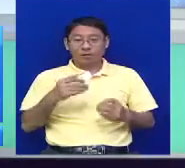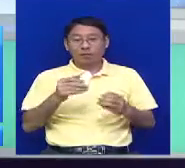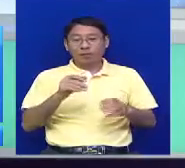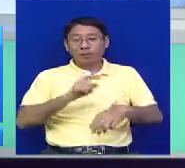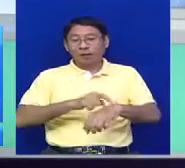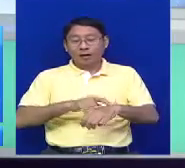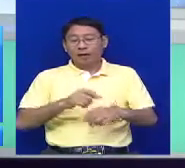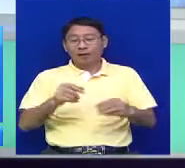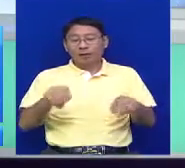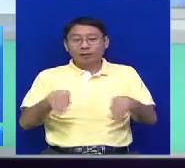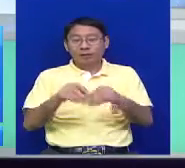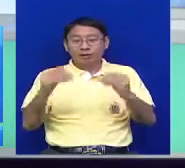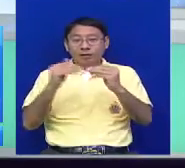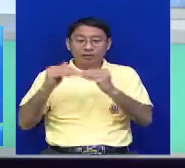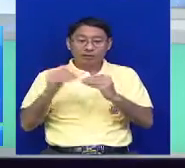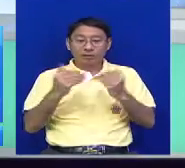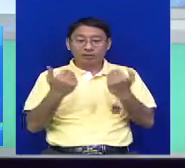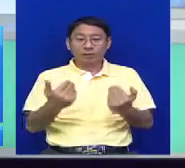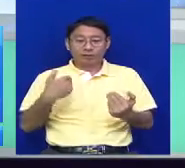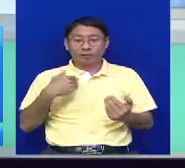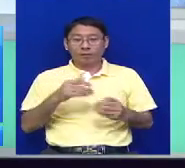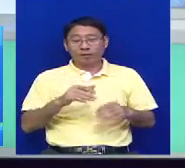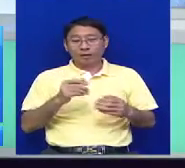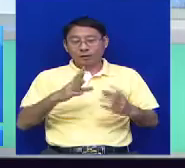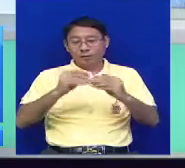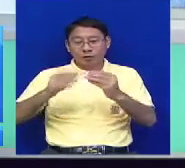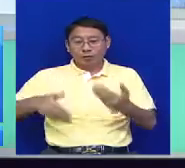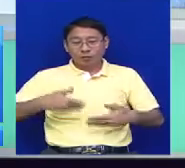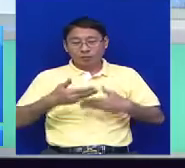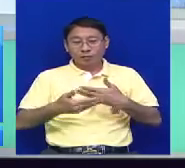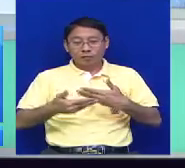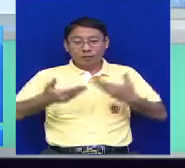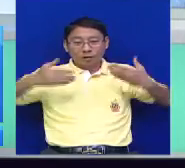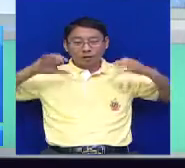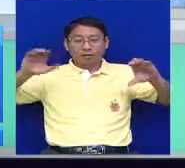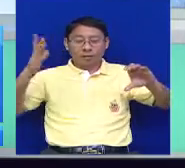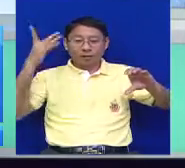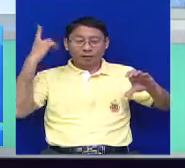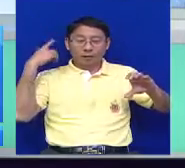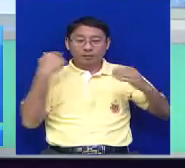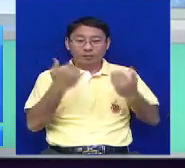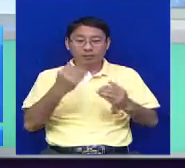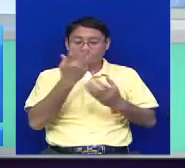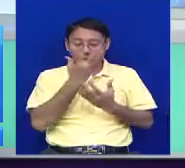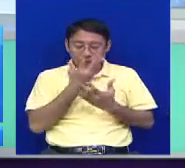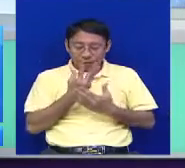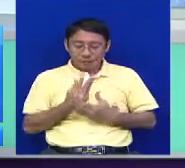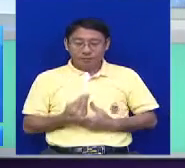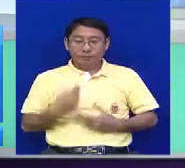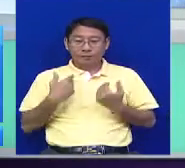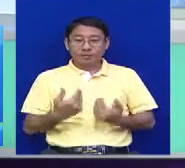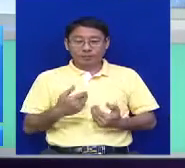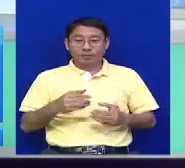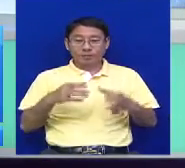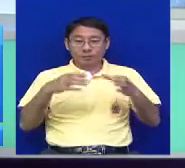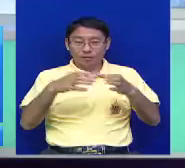ล่เรียกกันอย่างเงี้ยค่ะ 10:00 น 11:00 นทำให้บรรยากาศการประชุมคณะรัฐมนตรีเมื่อวานนี้เนี่ยค่อนข้างจะเงียบเหงาที่สำคัญมีบูธ